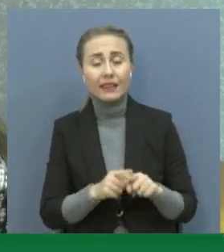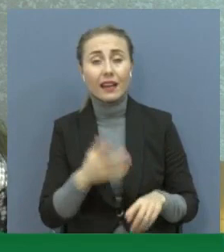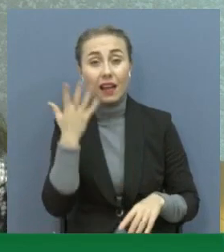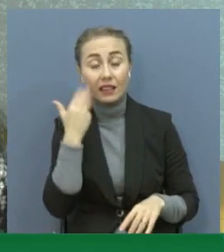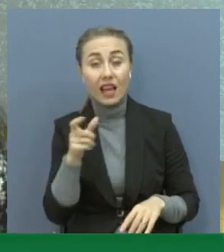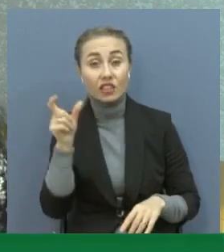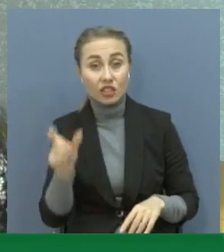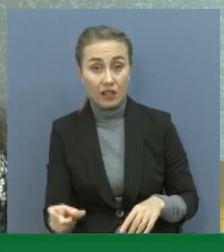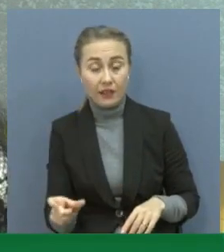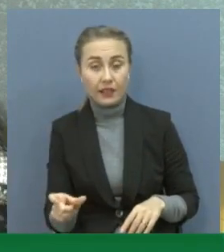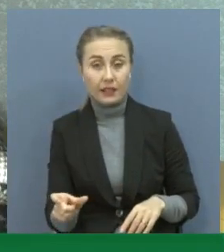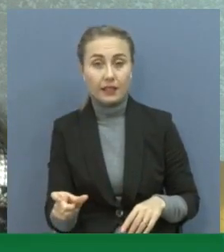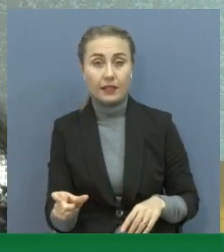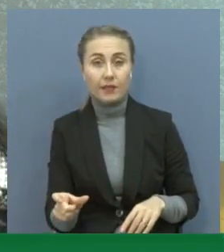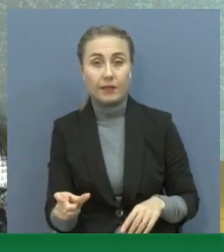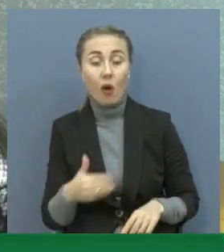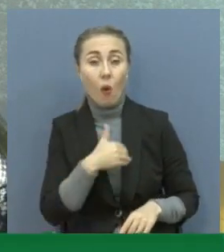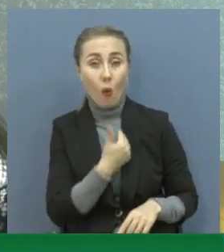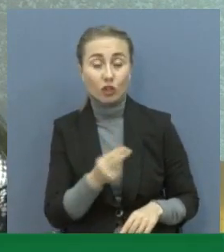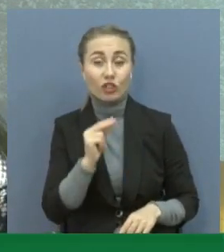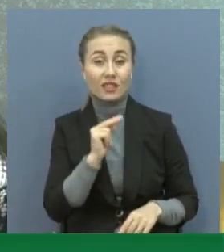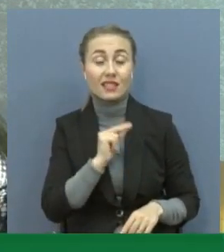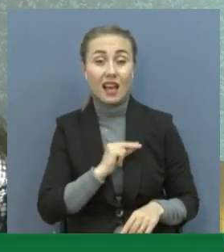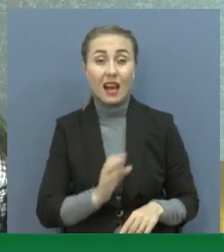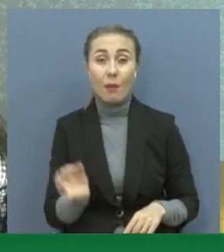человек хочет